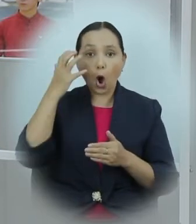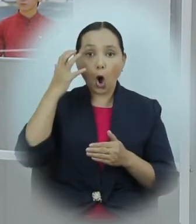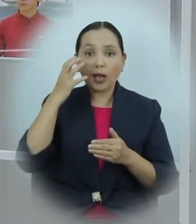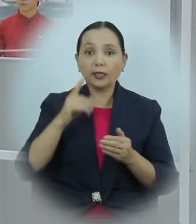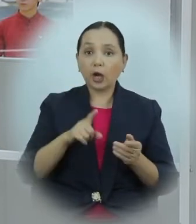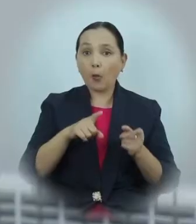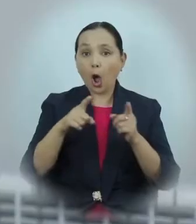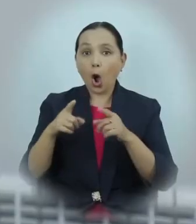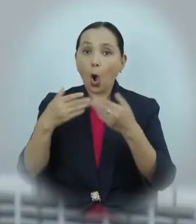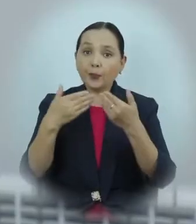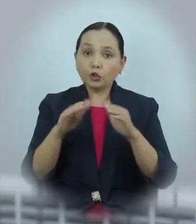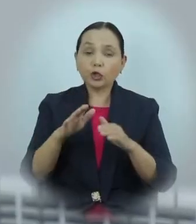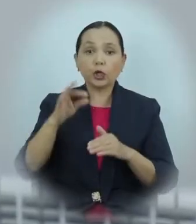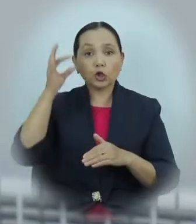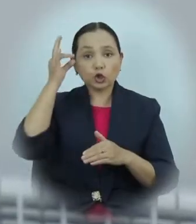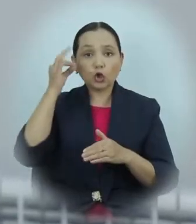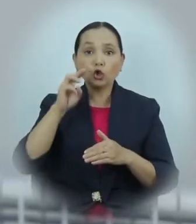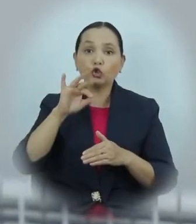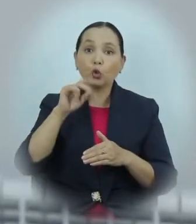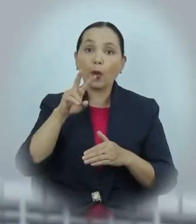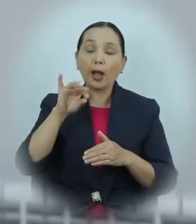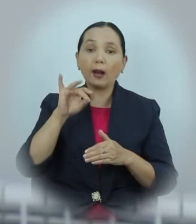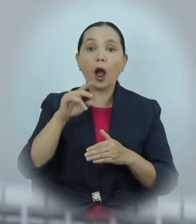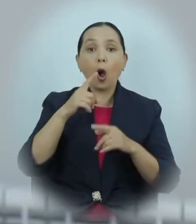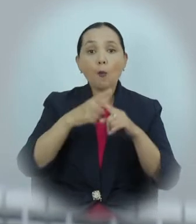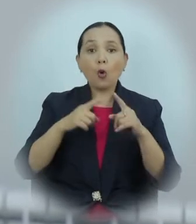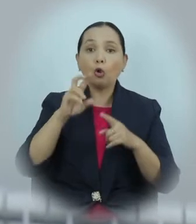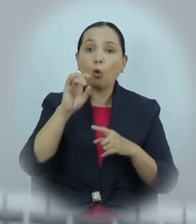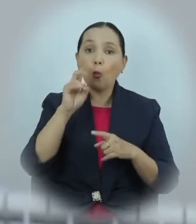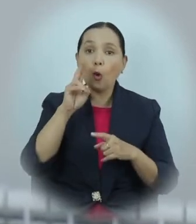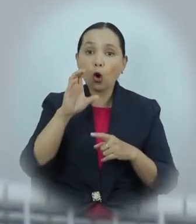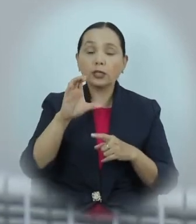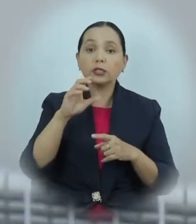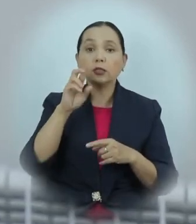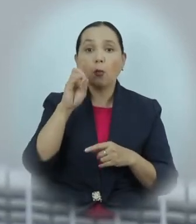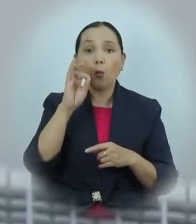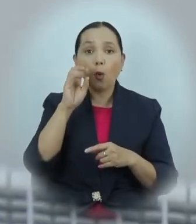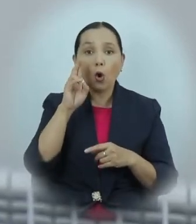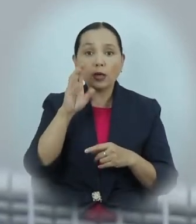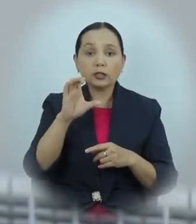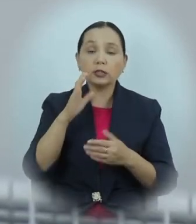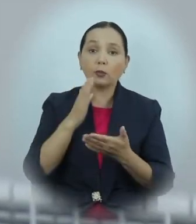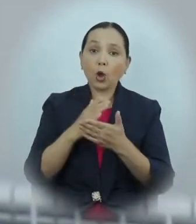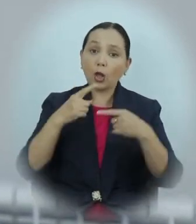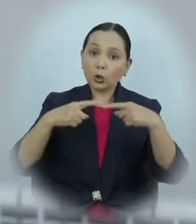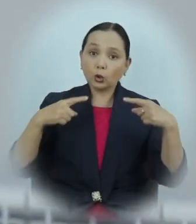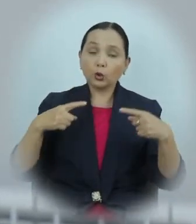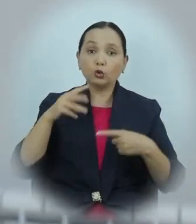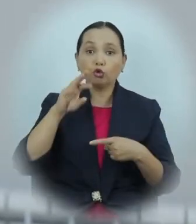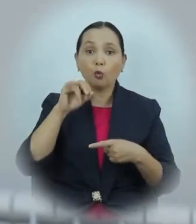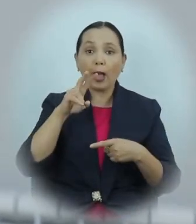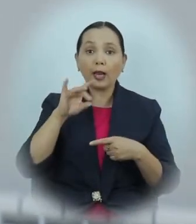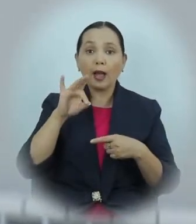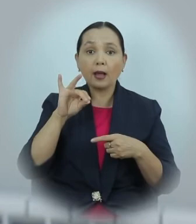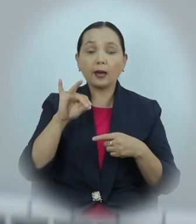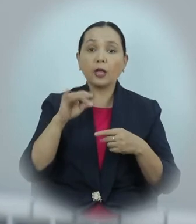chiqish. Soch turmaklarini nomi bor, pull box, box degan ma'nodagi soch turmaklardagi